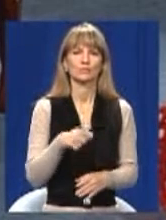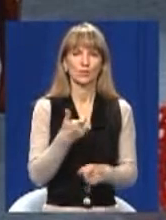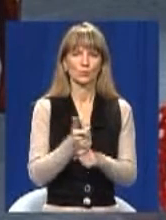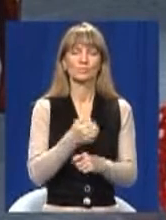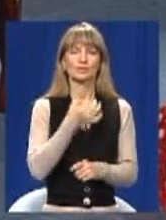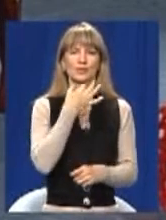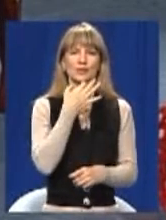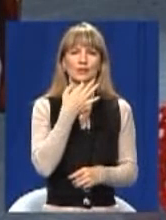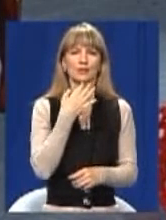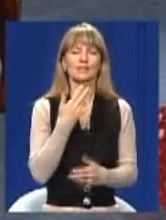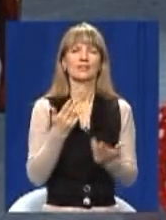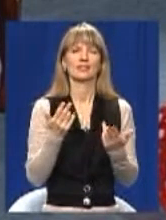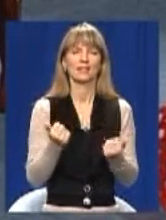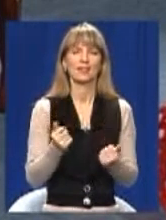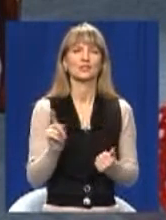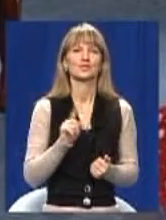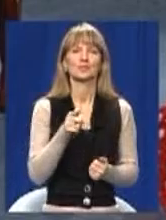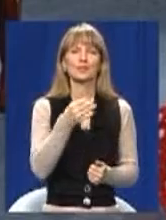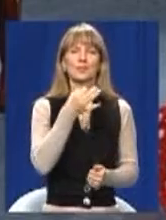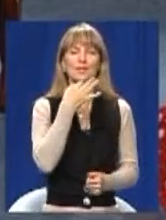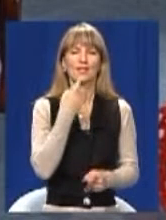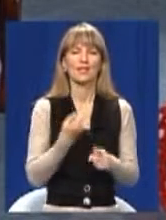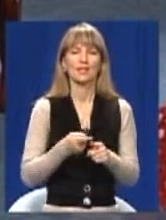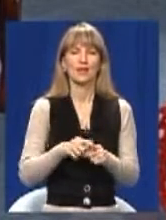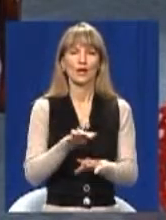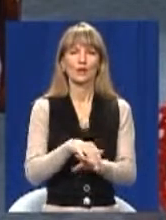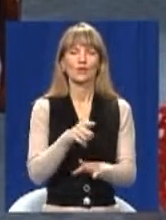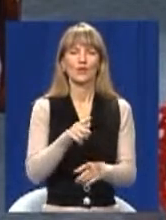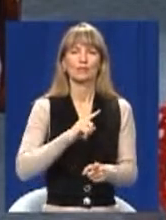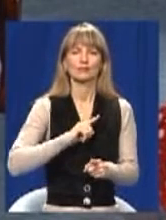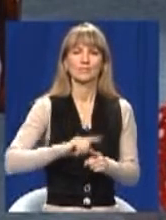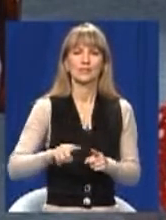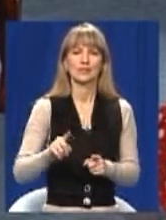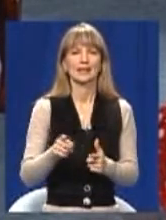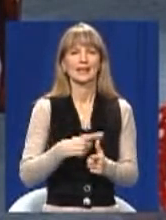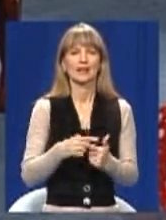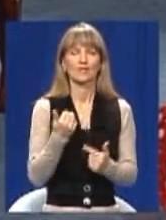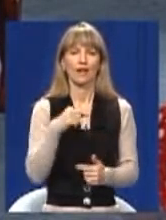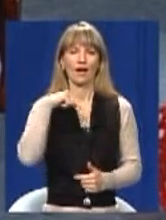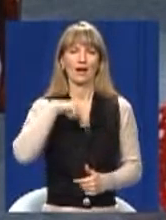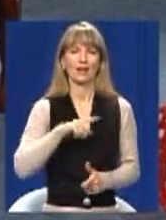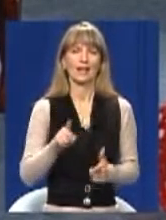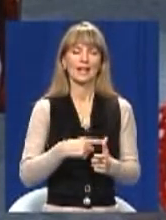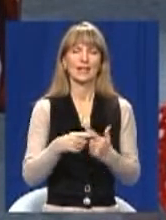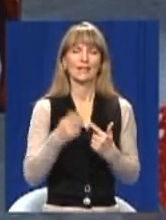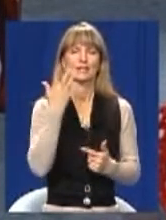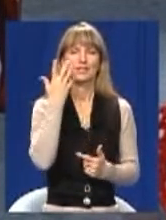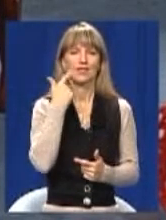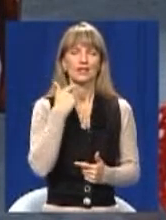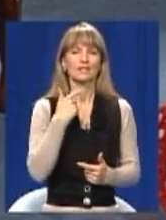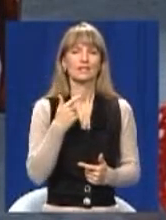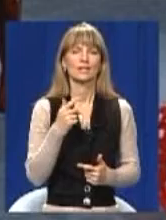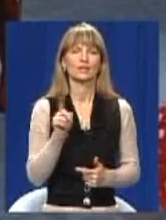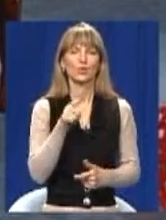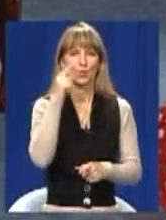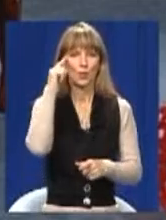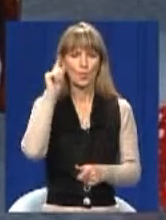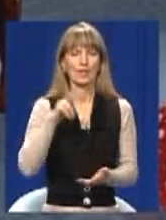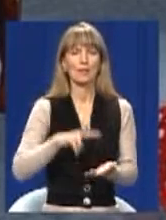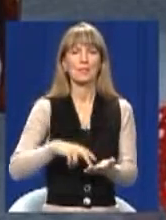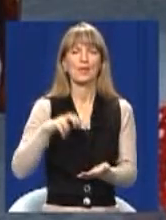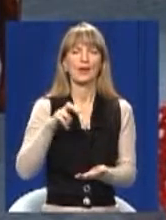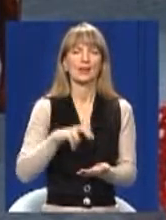дуже сподобався? Да. А що саме сподобалося цьому котику? Його спритність, чи його, можливо, там характер, чи його колір? Що він вміє